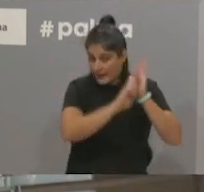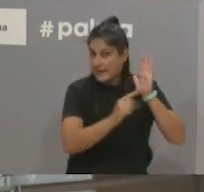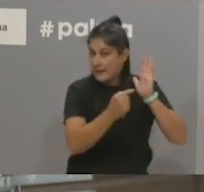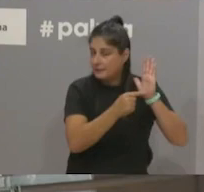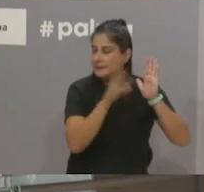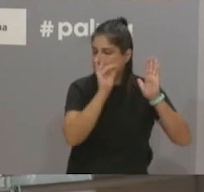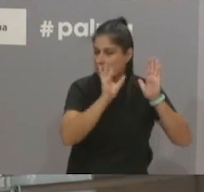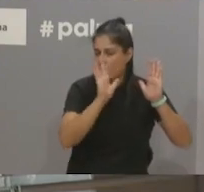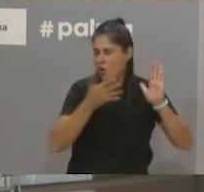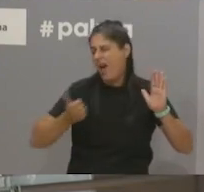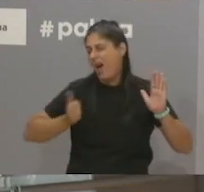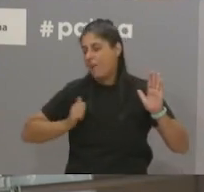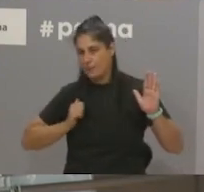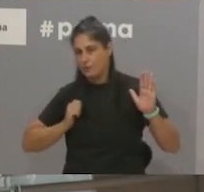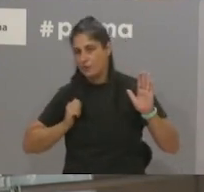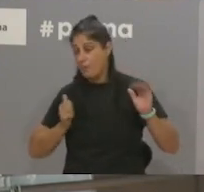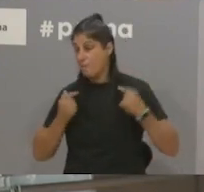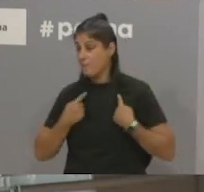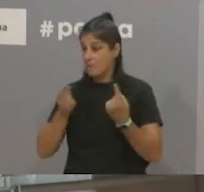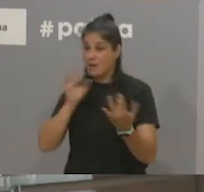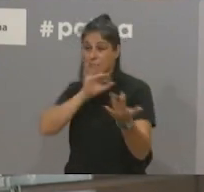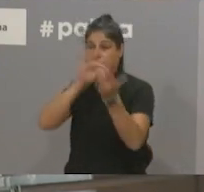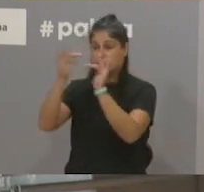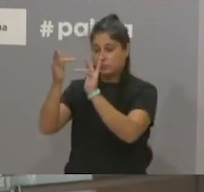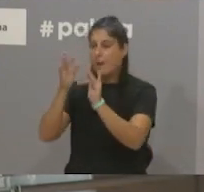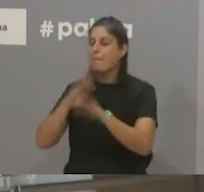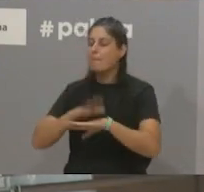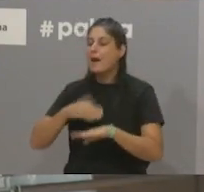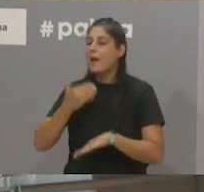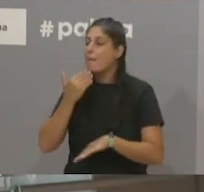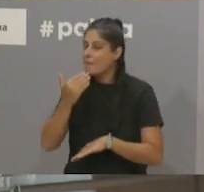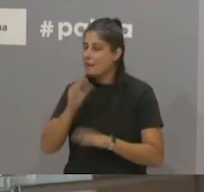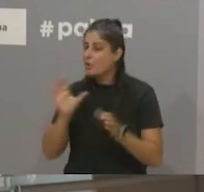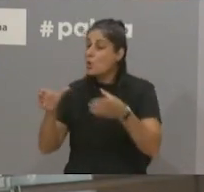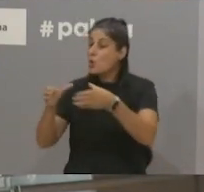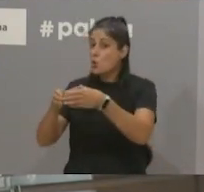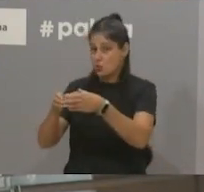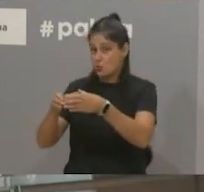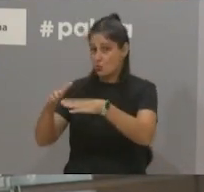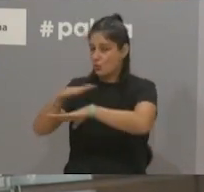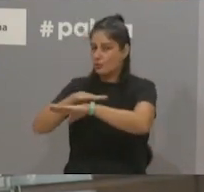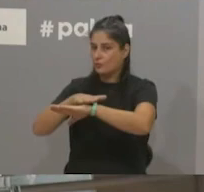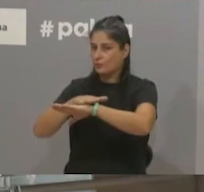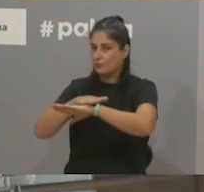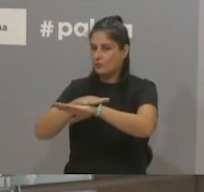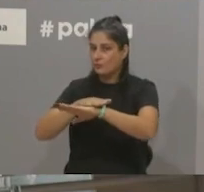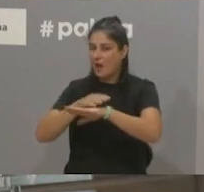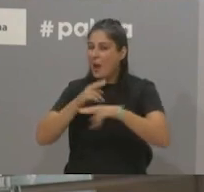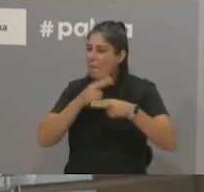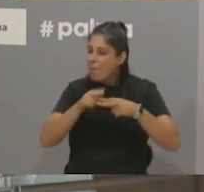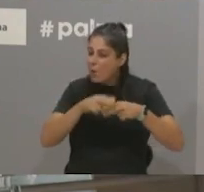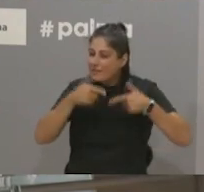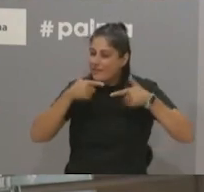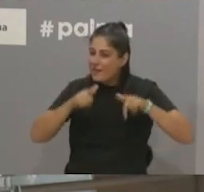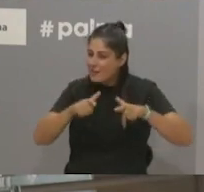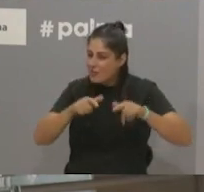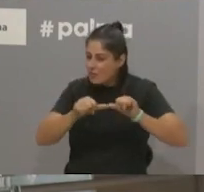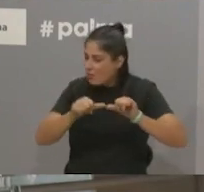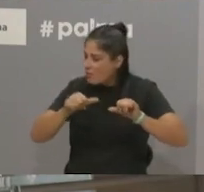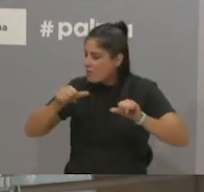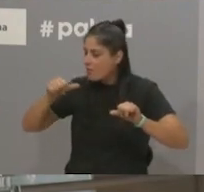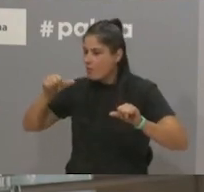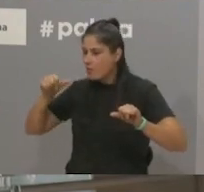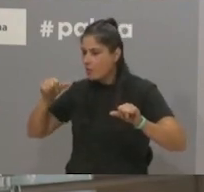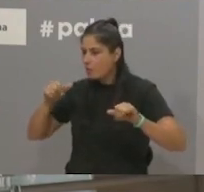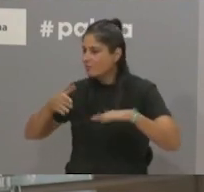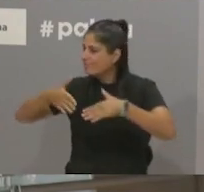aprofitar aquesta primera presa de contacte per demanar al nou govern municipal que no interrompi les polítiques lingüístiques que han desplegat els seus